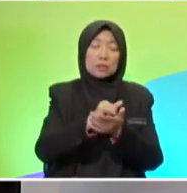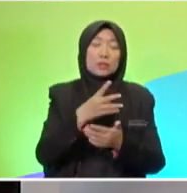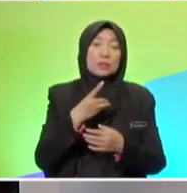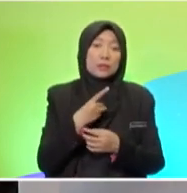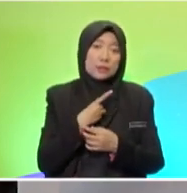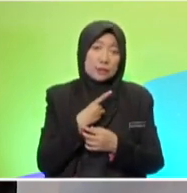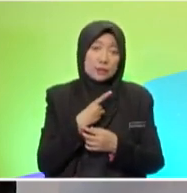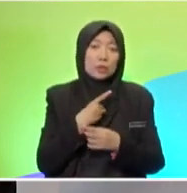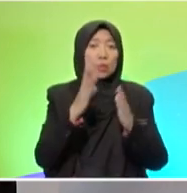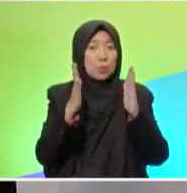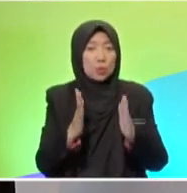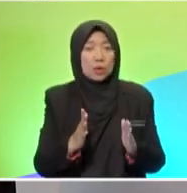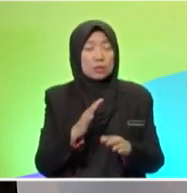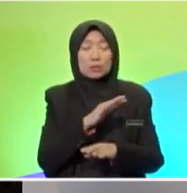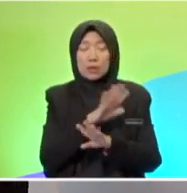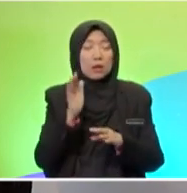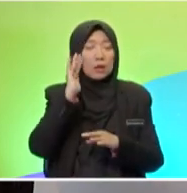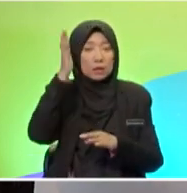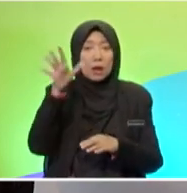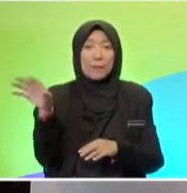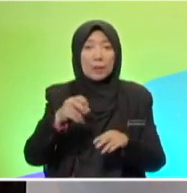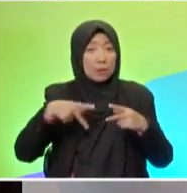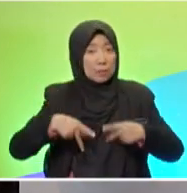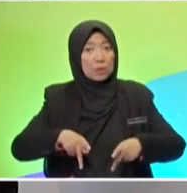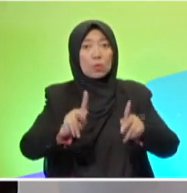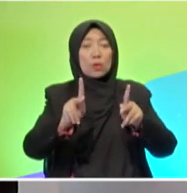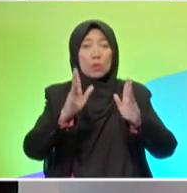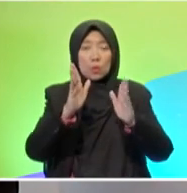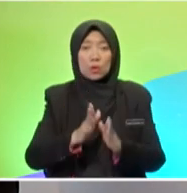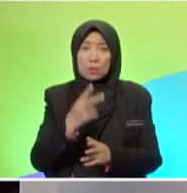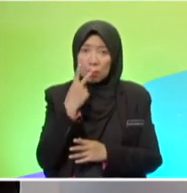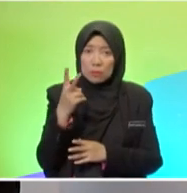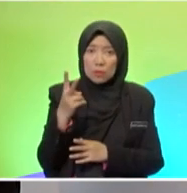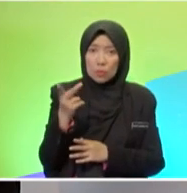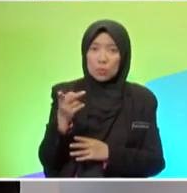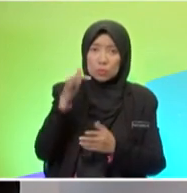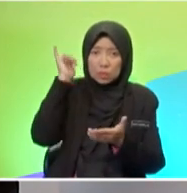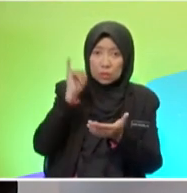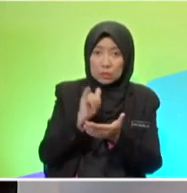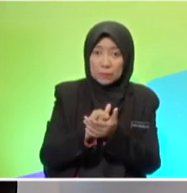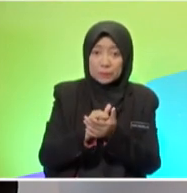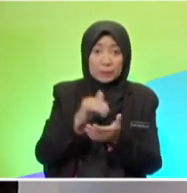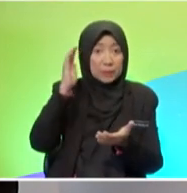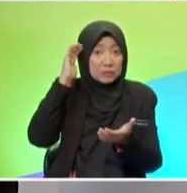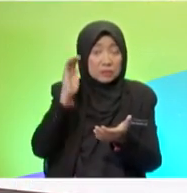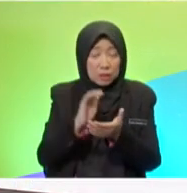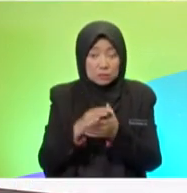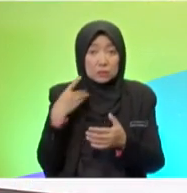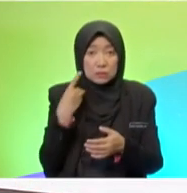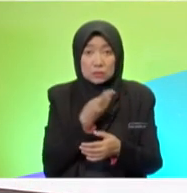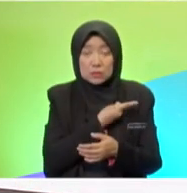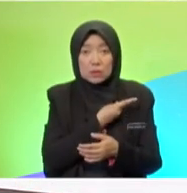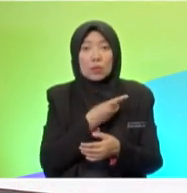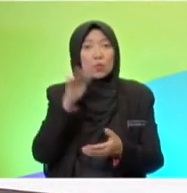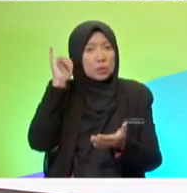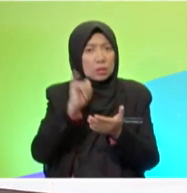orang takkan ambil kesempatan kepada kita Oke orang nampak kita yakin mereka percaya kepada kita kita Yakin